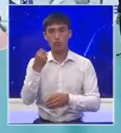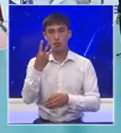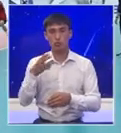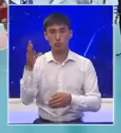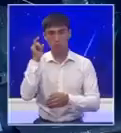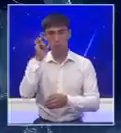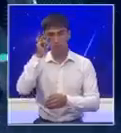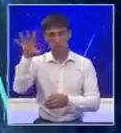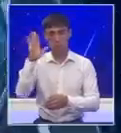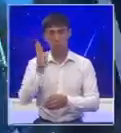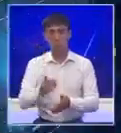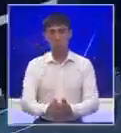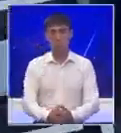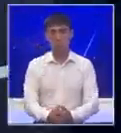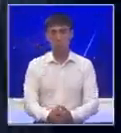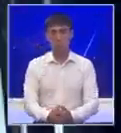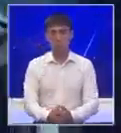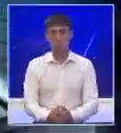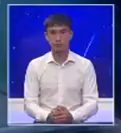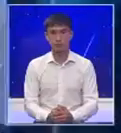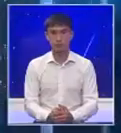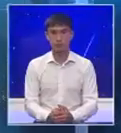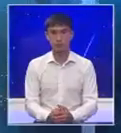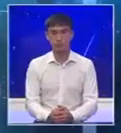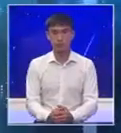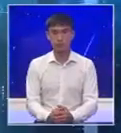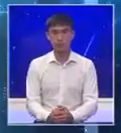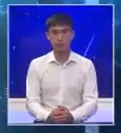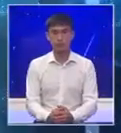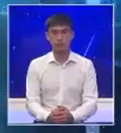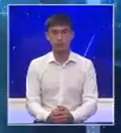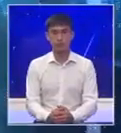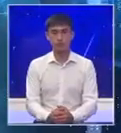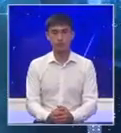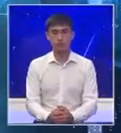болмақ. Жарқын Нұрланұлы, Ғабит Қабдырахманов, Жетісу телеарнасы.